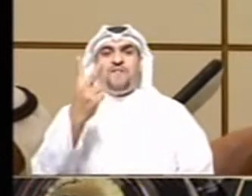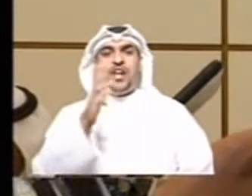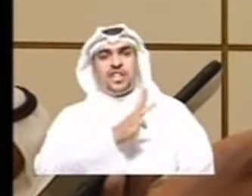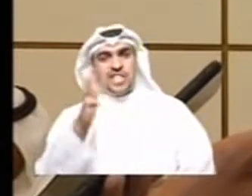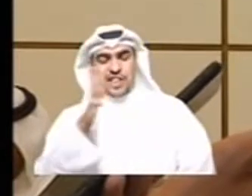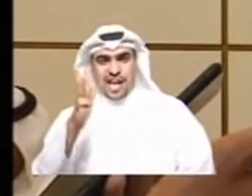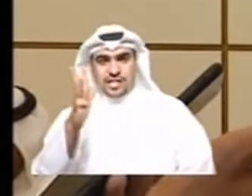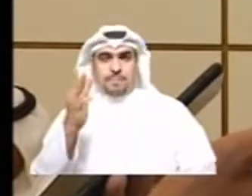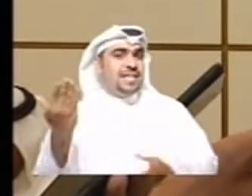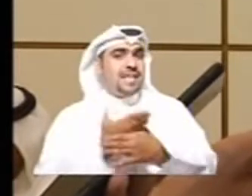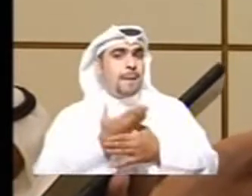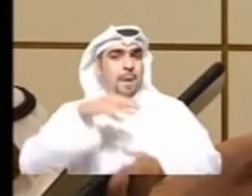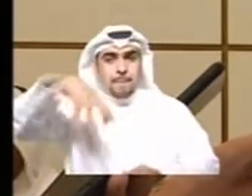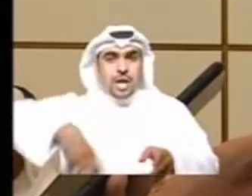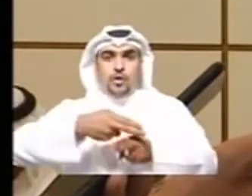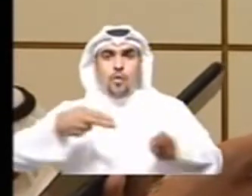ككويت لازم أن